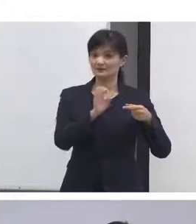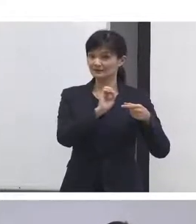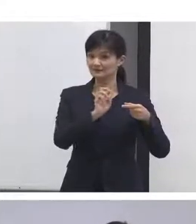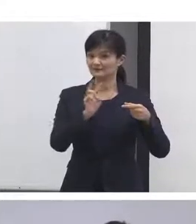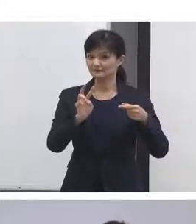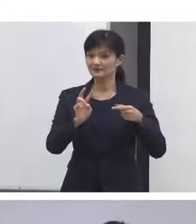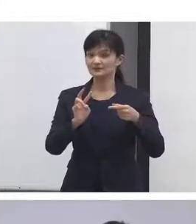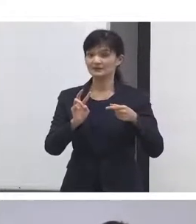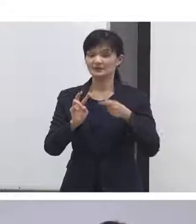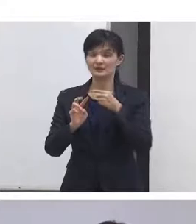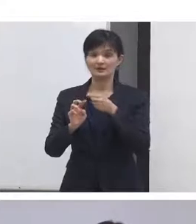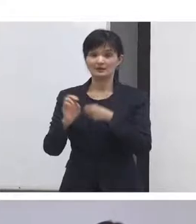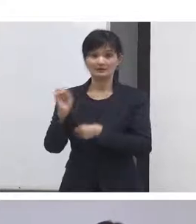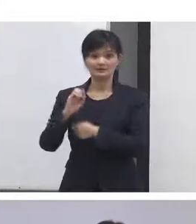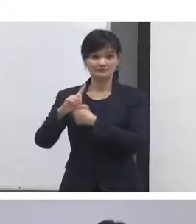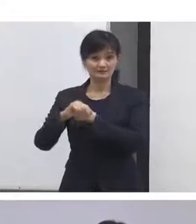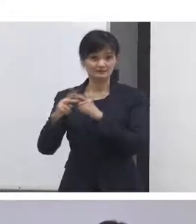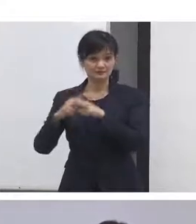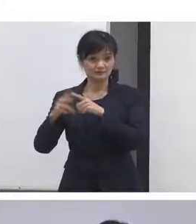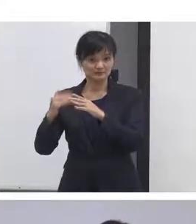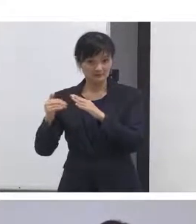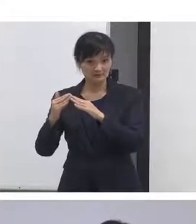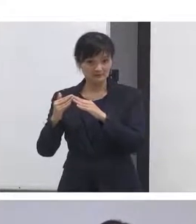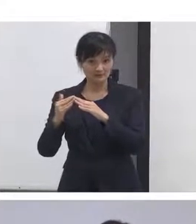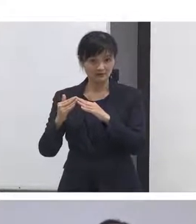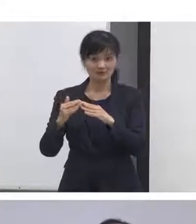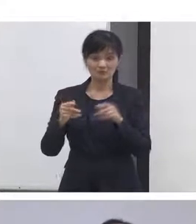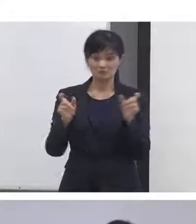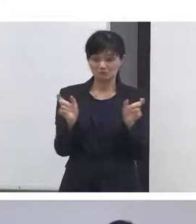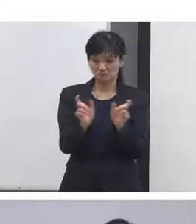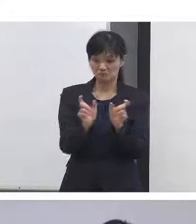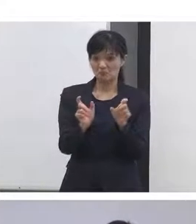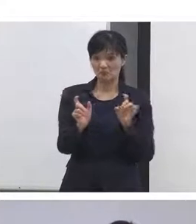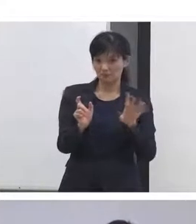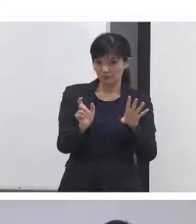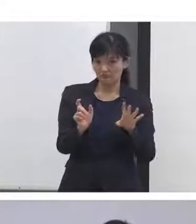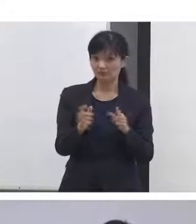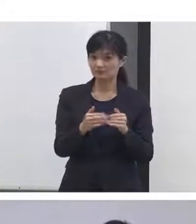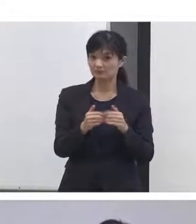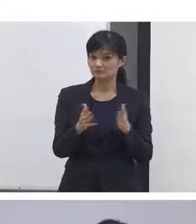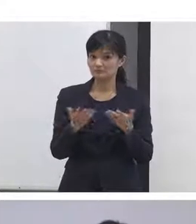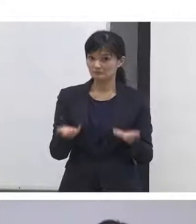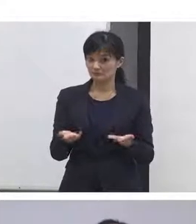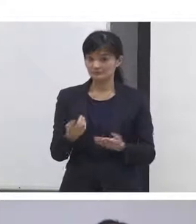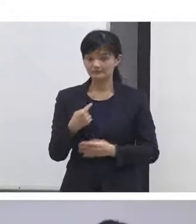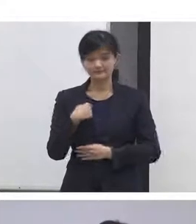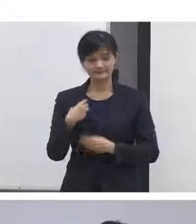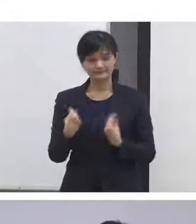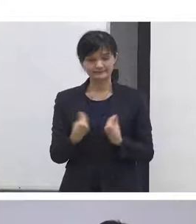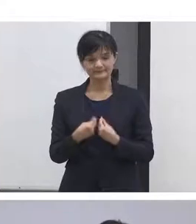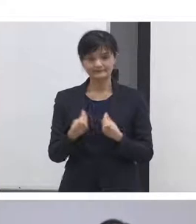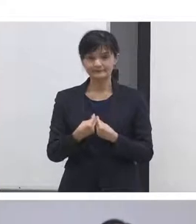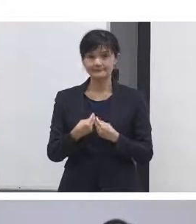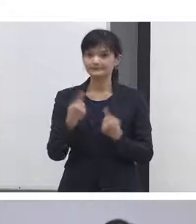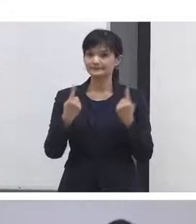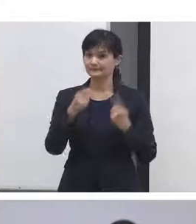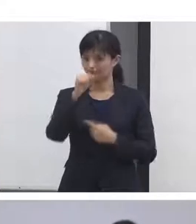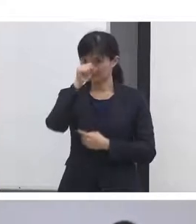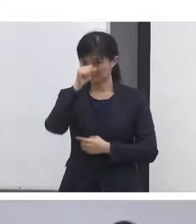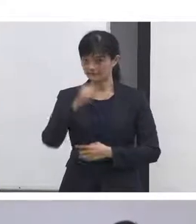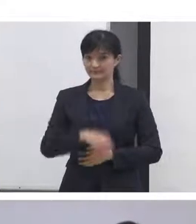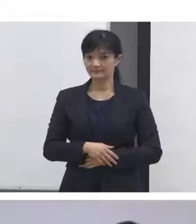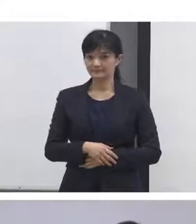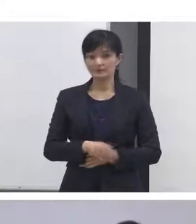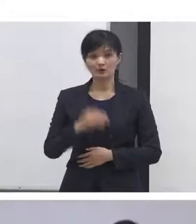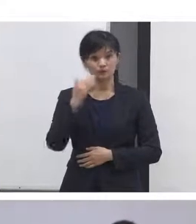校，就是我不太确定我到底可不可以，我到底怎么讲比较好。对，那如果当